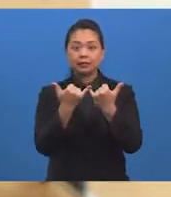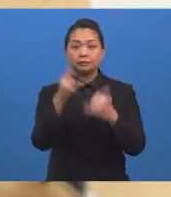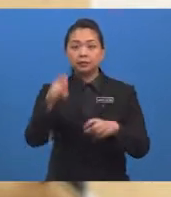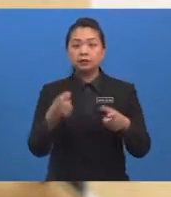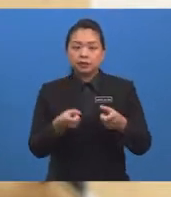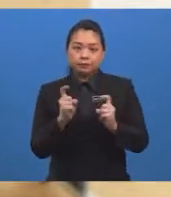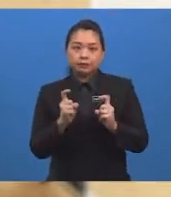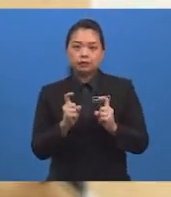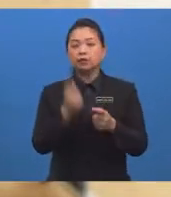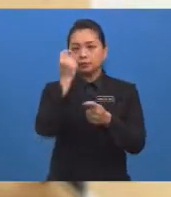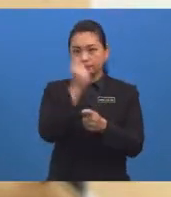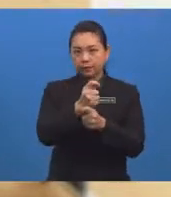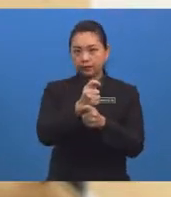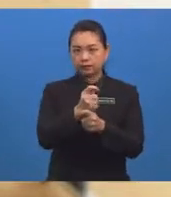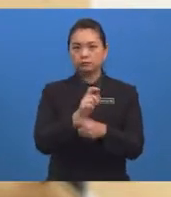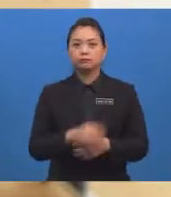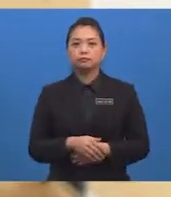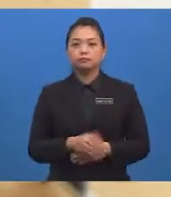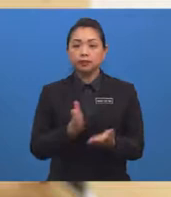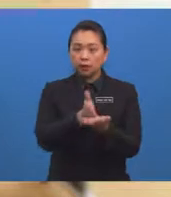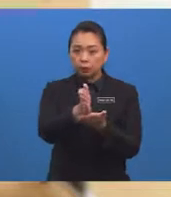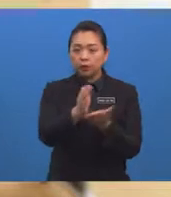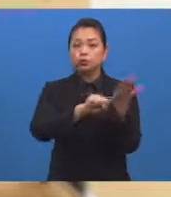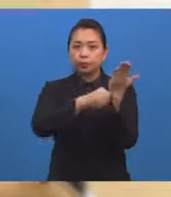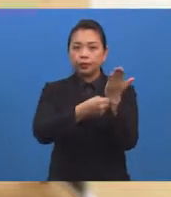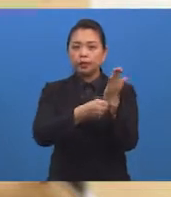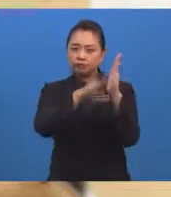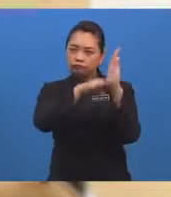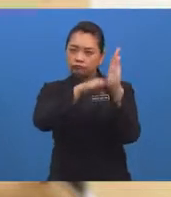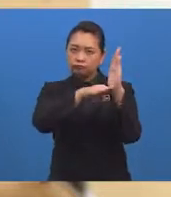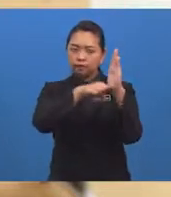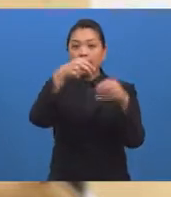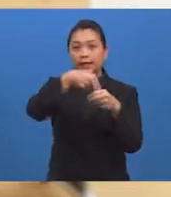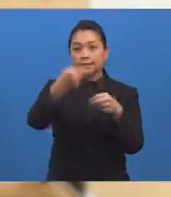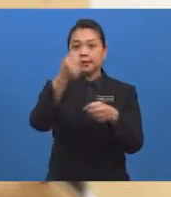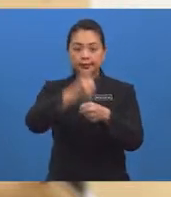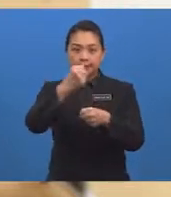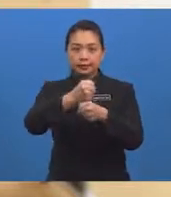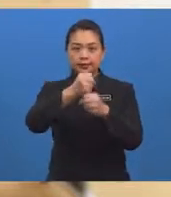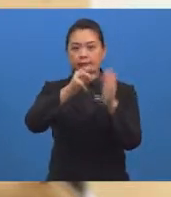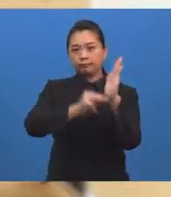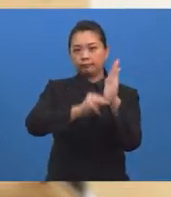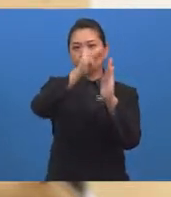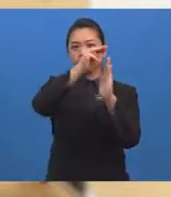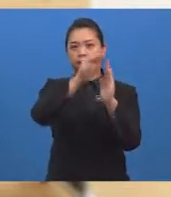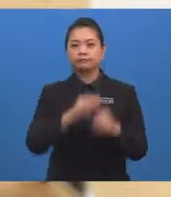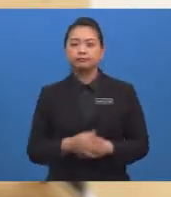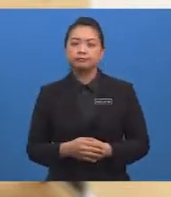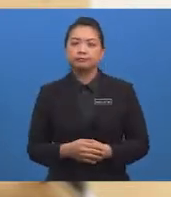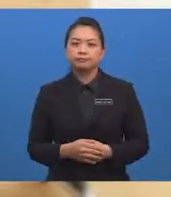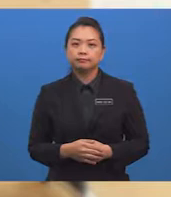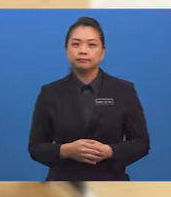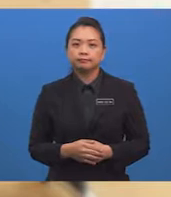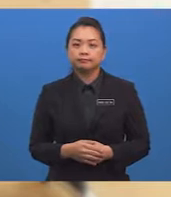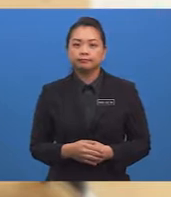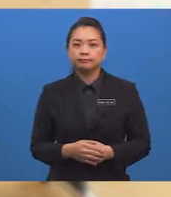tepat melalui penggunaan sumber yang minimal dengan penghasilan kerja yang maksimum. Prinsip